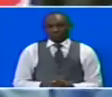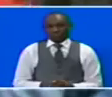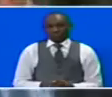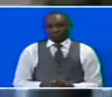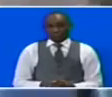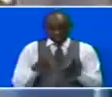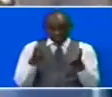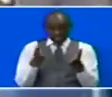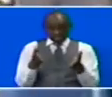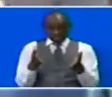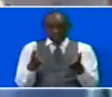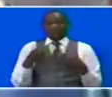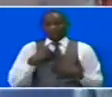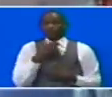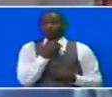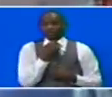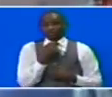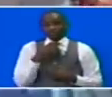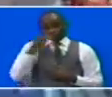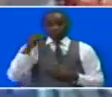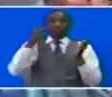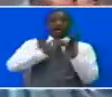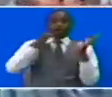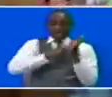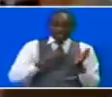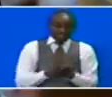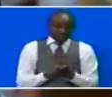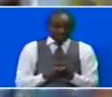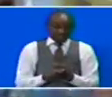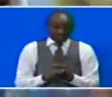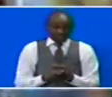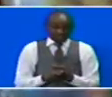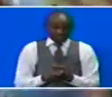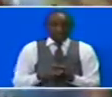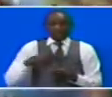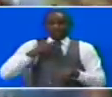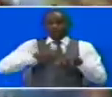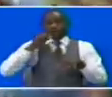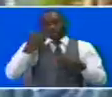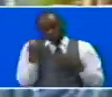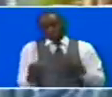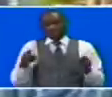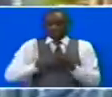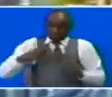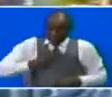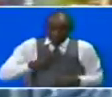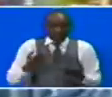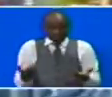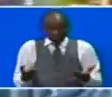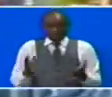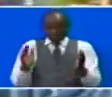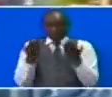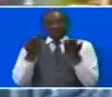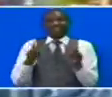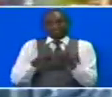Sasa nitavuka waniende huko Makueni. Nimwite kijana mwenzangu, pacha mwenzangu, senator